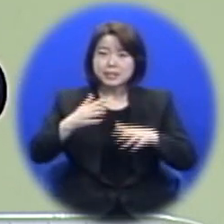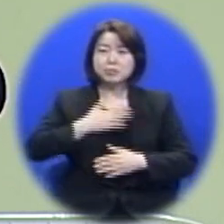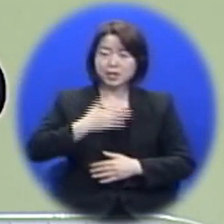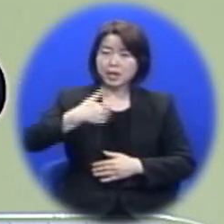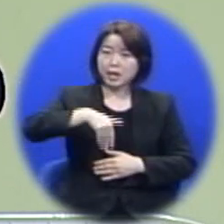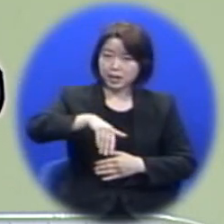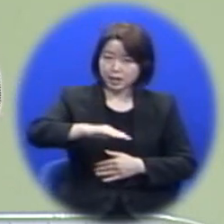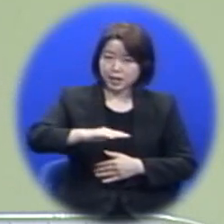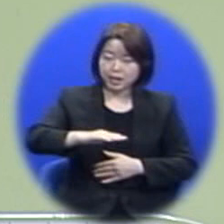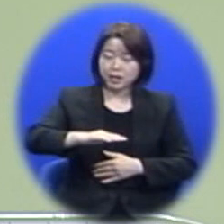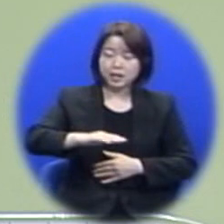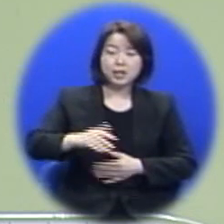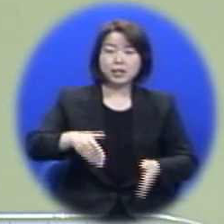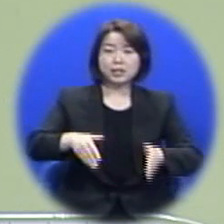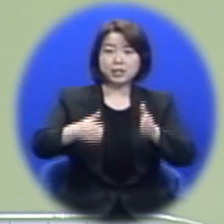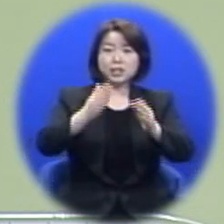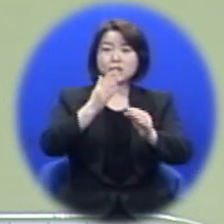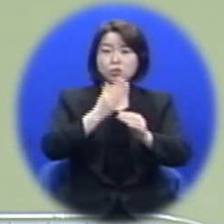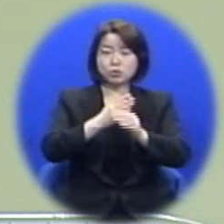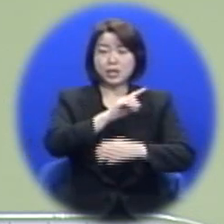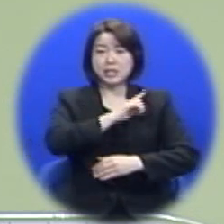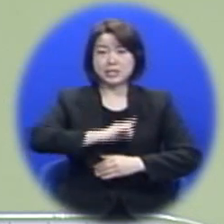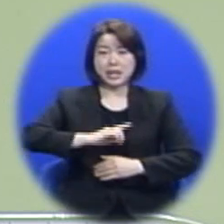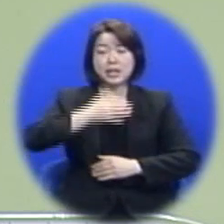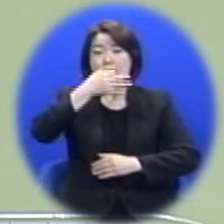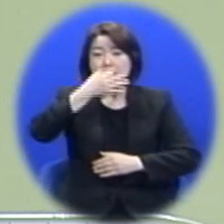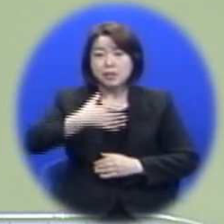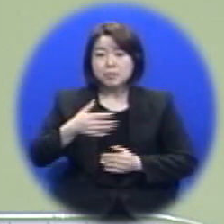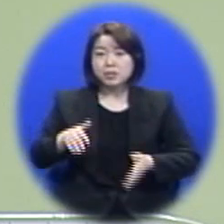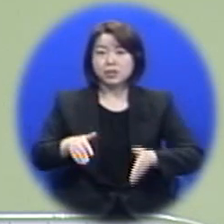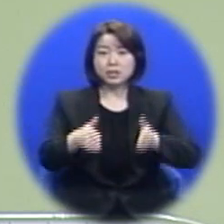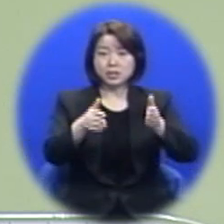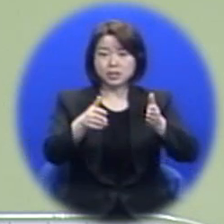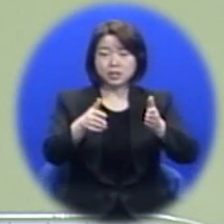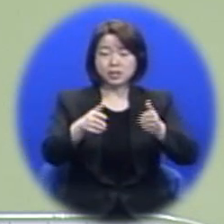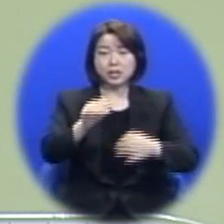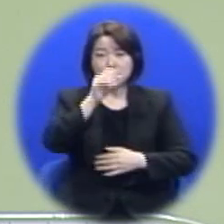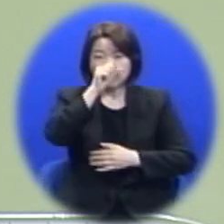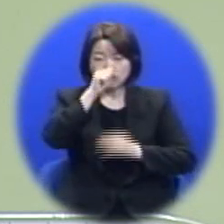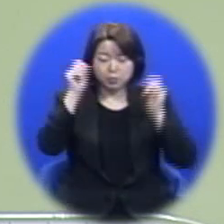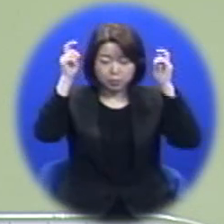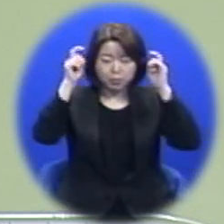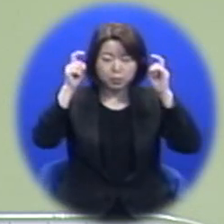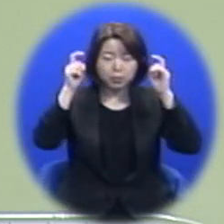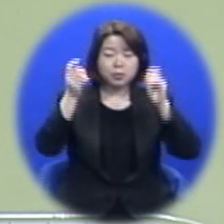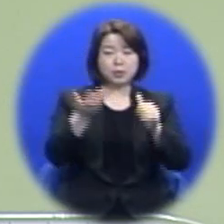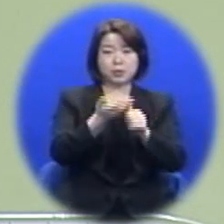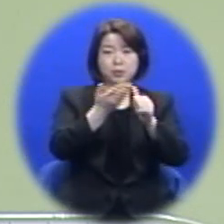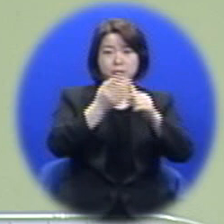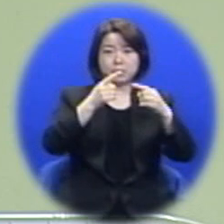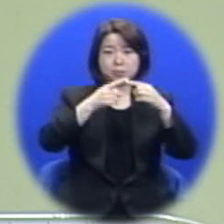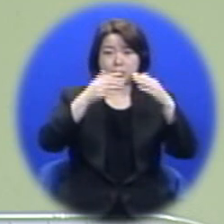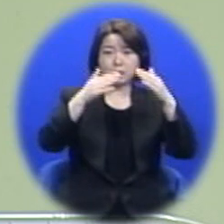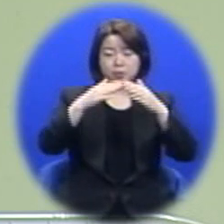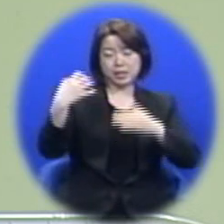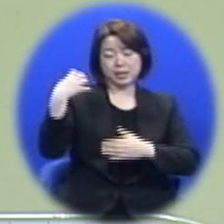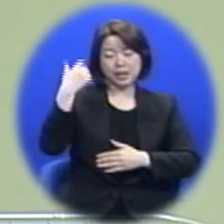되는 길 중에 가장 힘든 길이 선한목자교회 담임 목사 길입니다